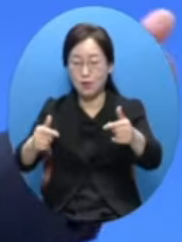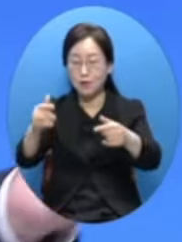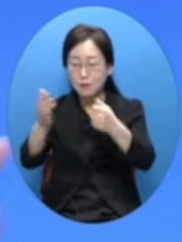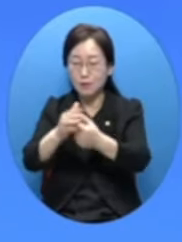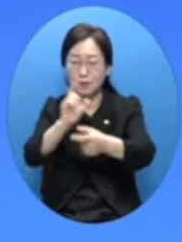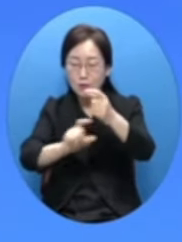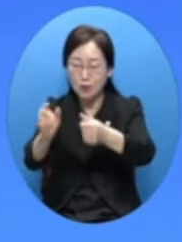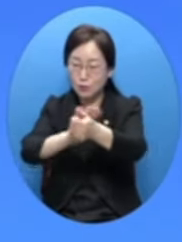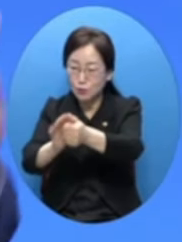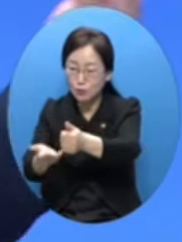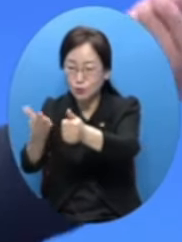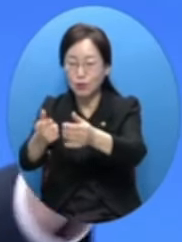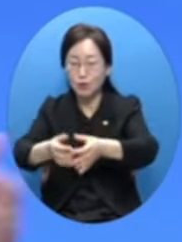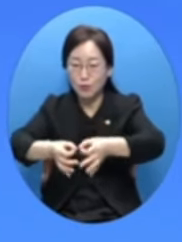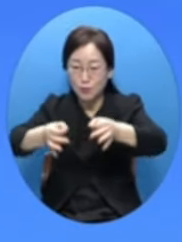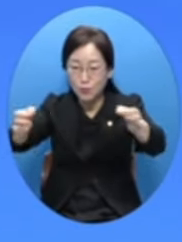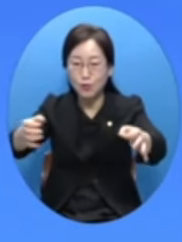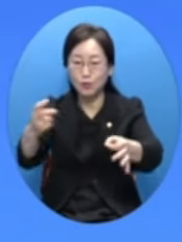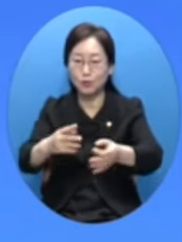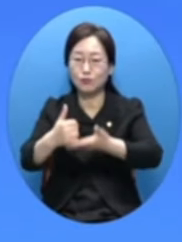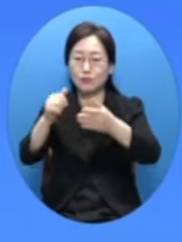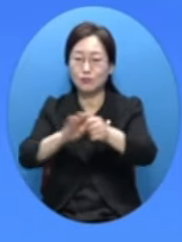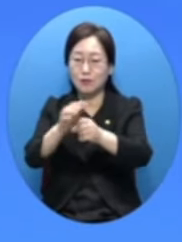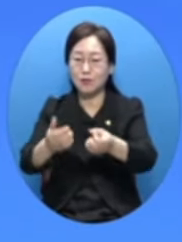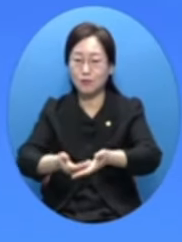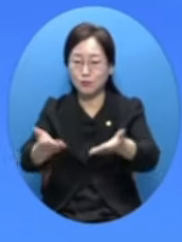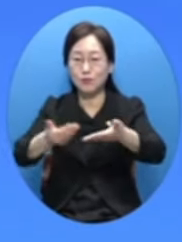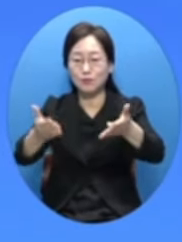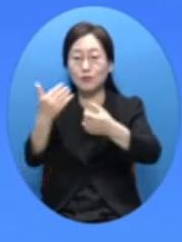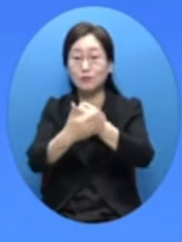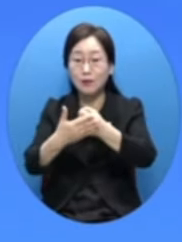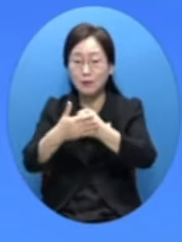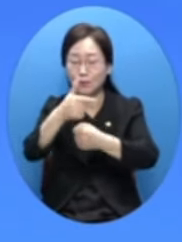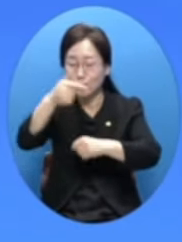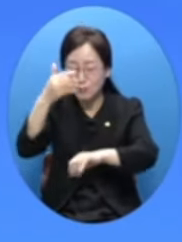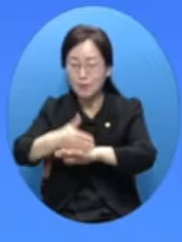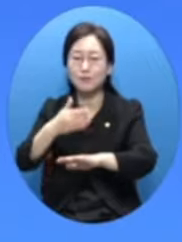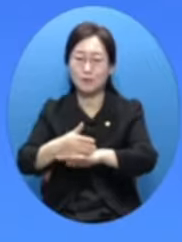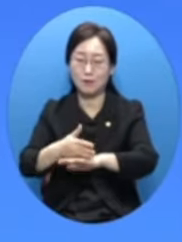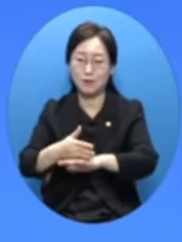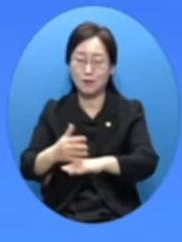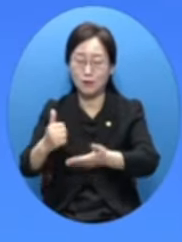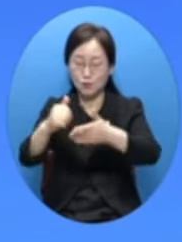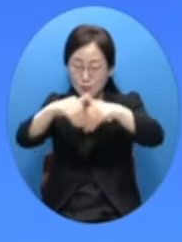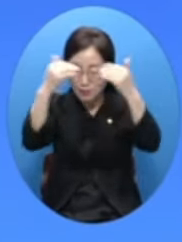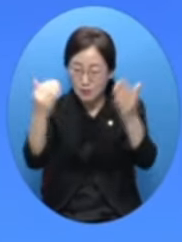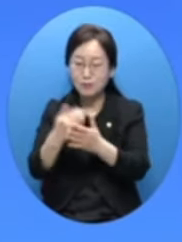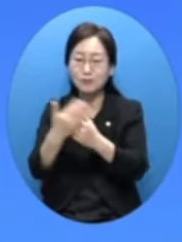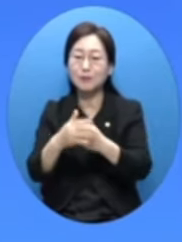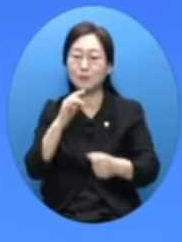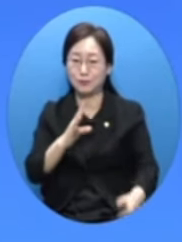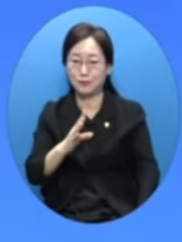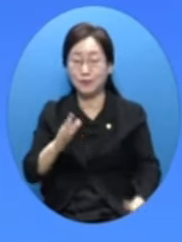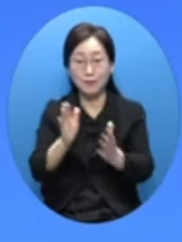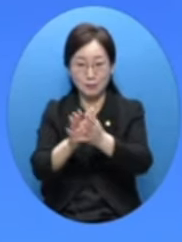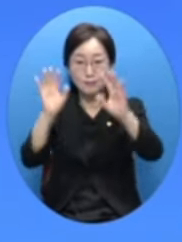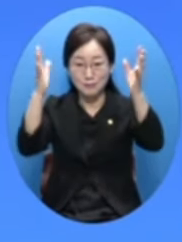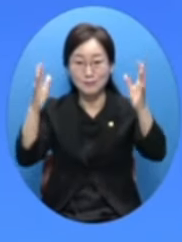나눌 수 있게 되고 더 주의 사랑을 전할 수 있게 된 은혜를 감사드립니다. 모든 것이 주님의 은혜입니다.